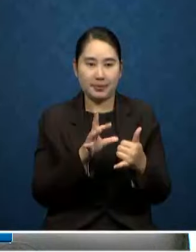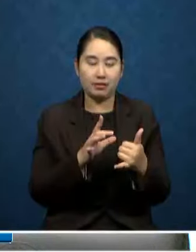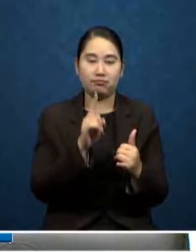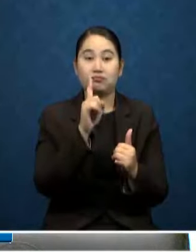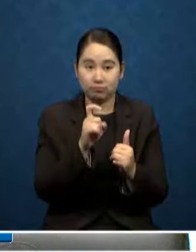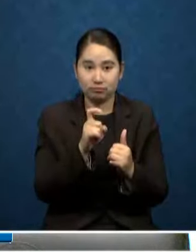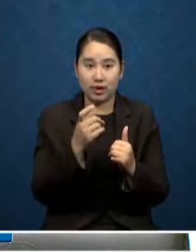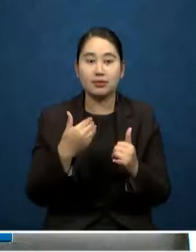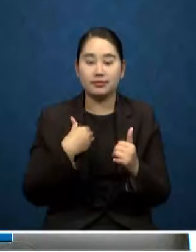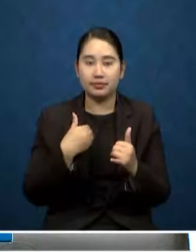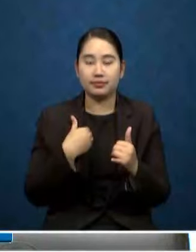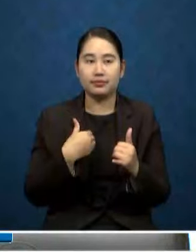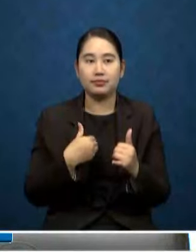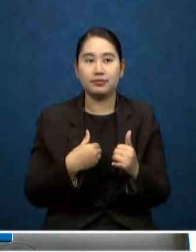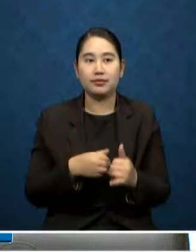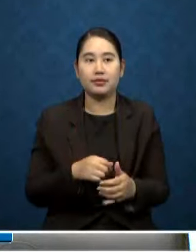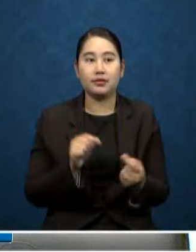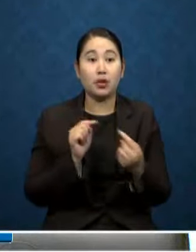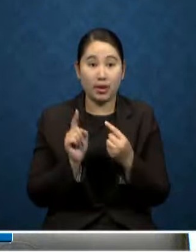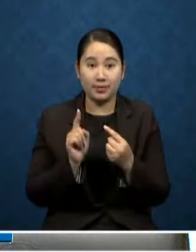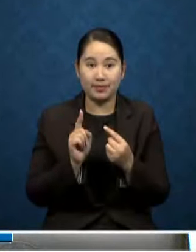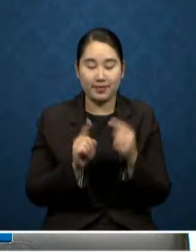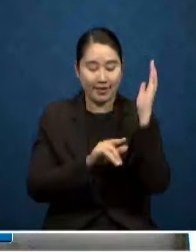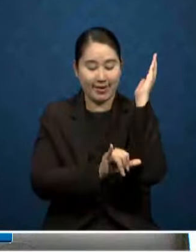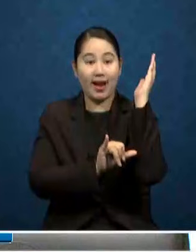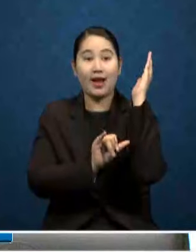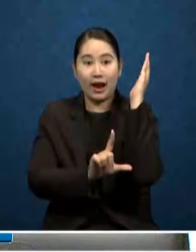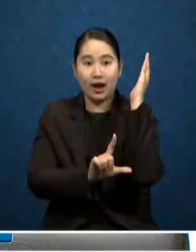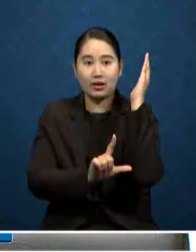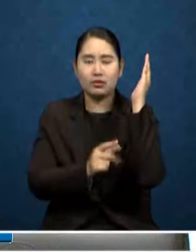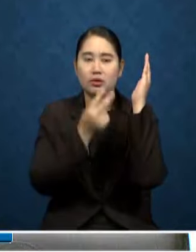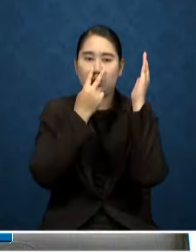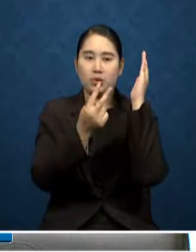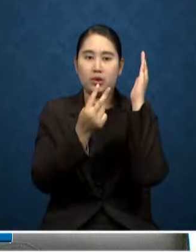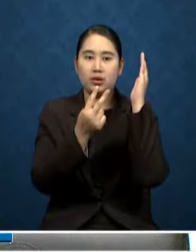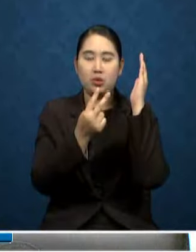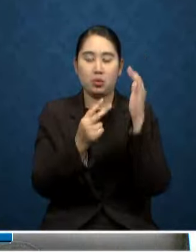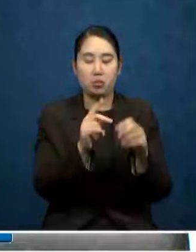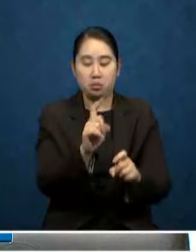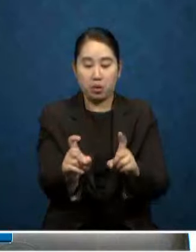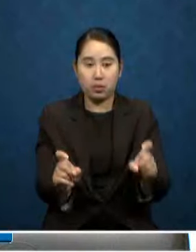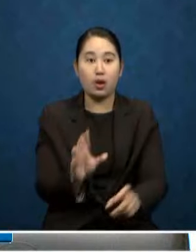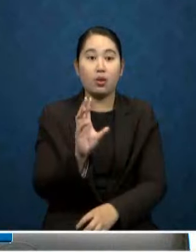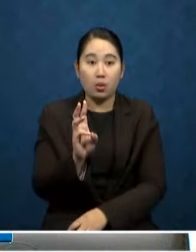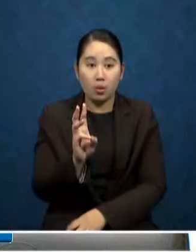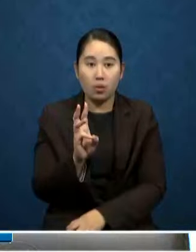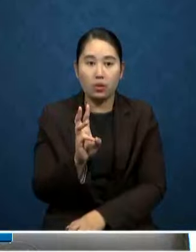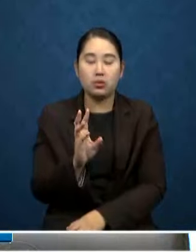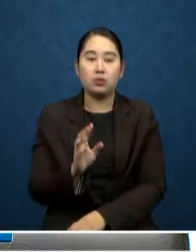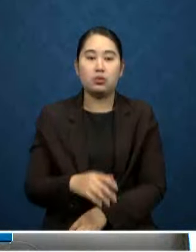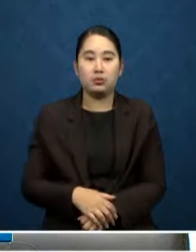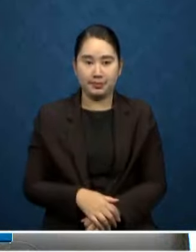เสียชีวิตที่จังหวัดระยาย่าลาครั้งเดียว6ศพนะครับอันนี้คือสิ่ง